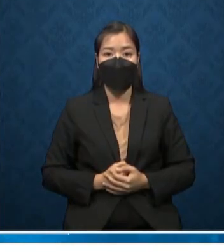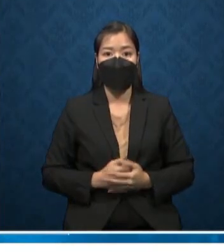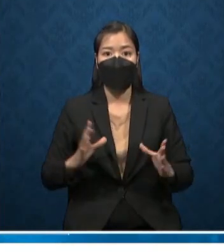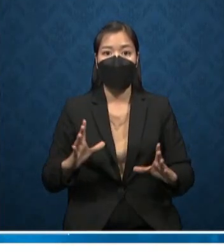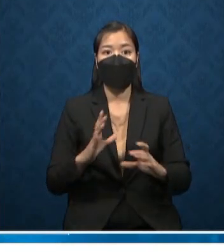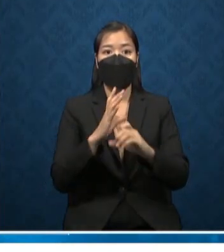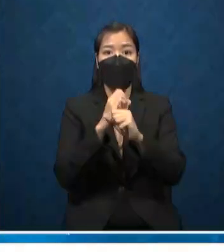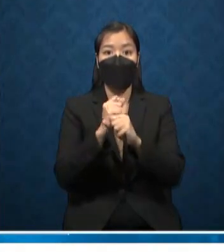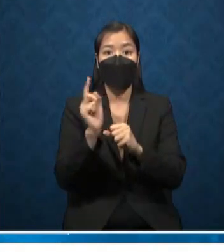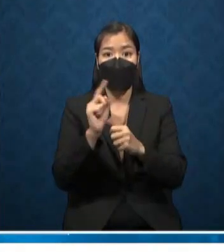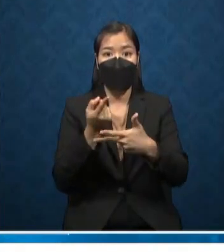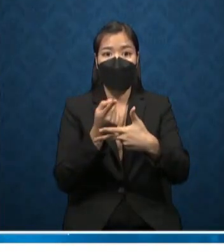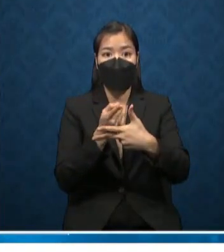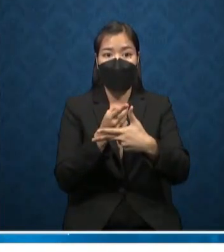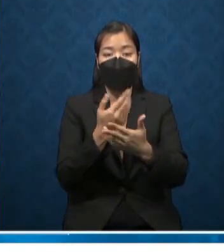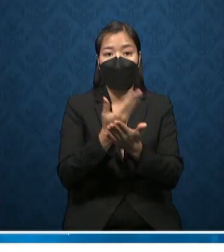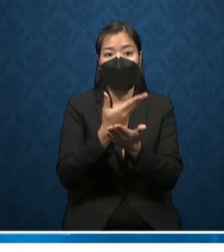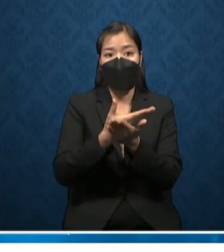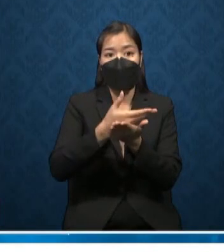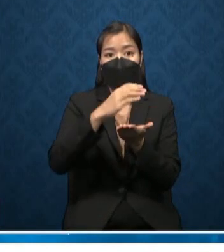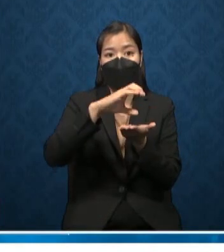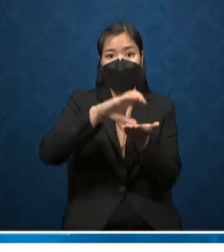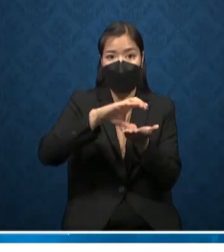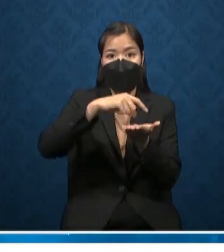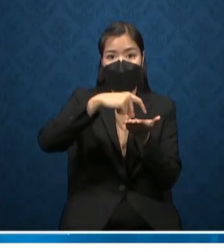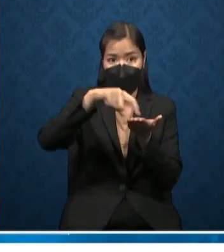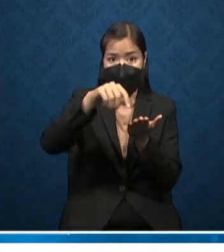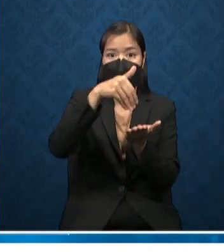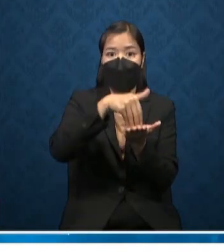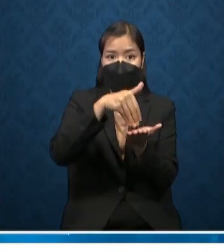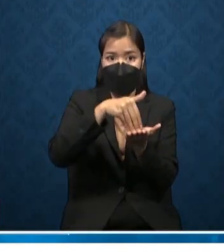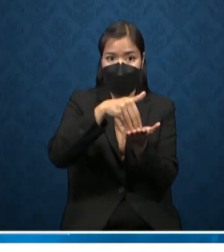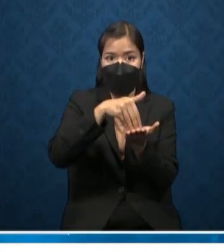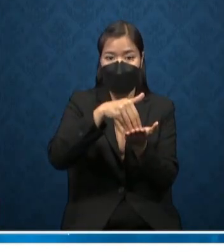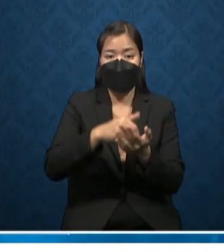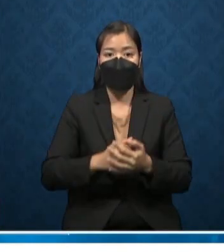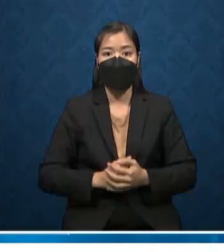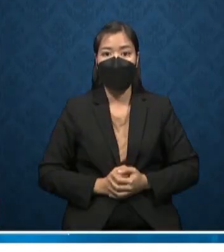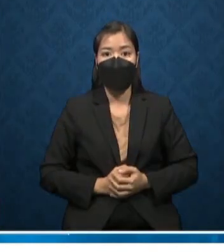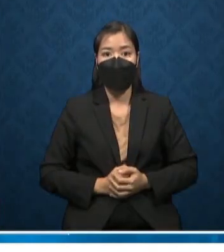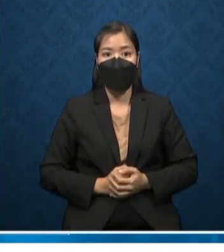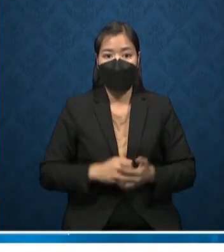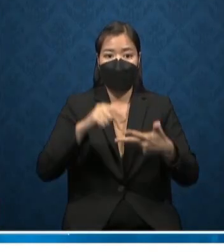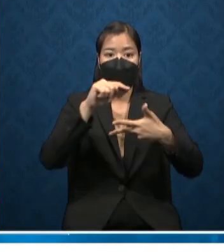ายการแรกก็เป็นการโอนงบประมาณรายจ่ายงบกลางระหว่างรายการในว